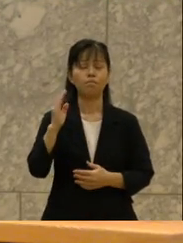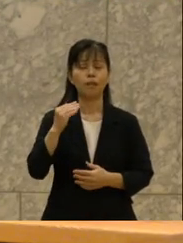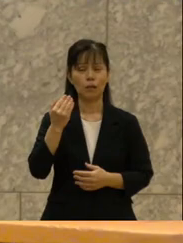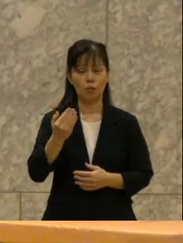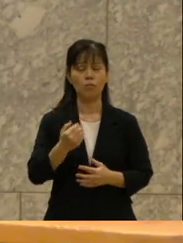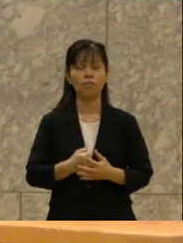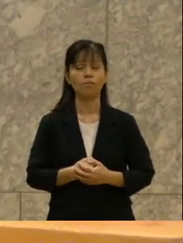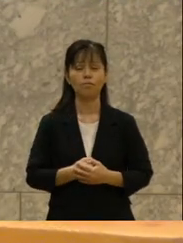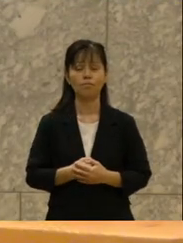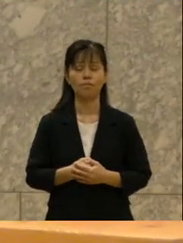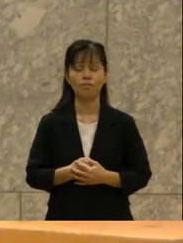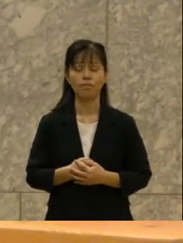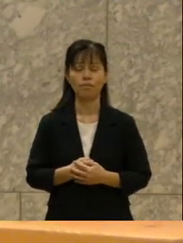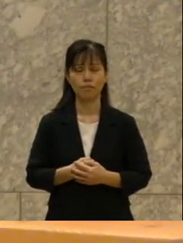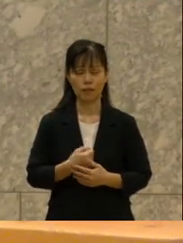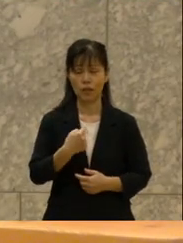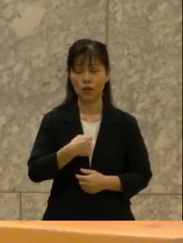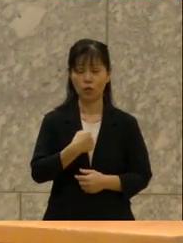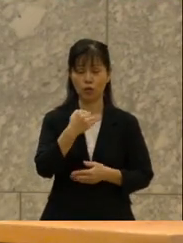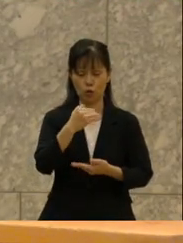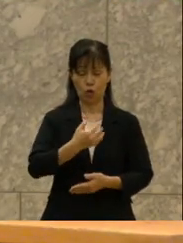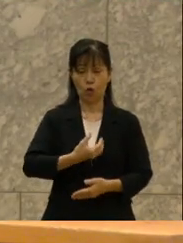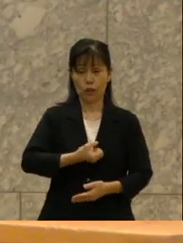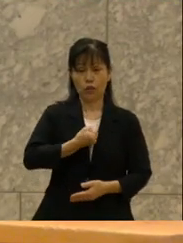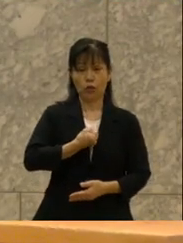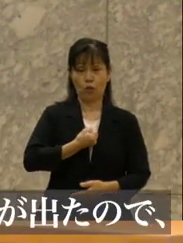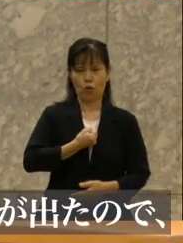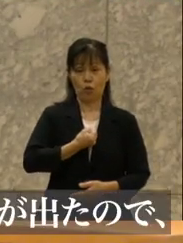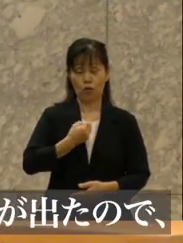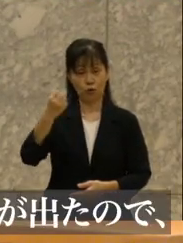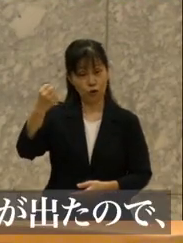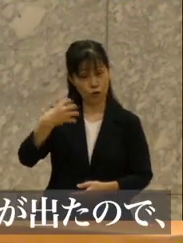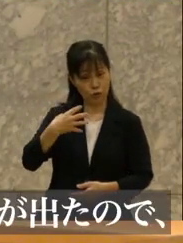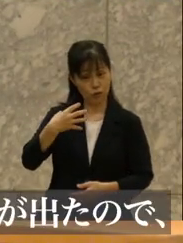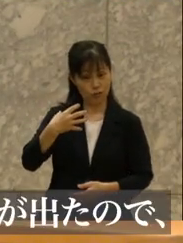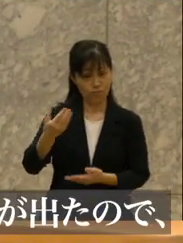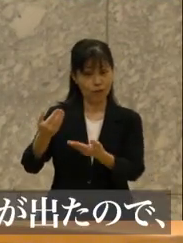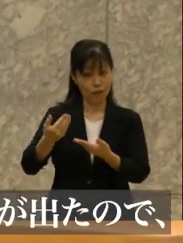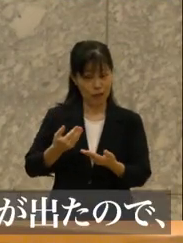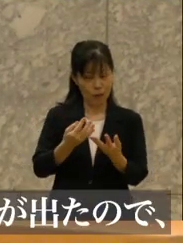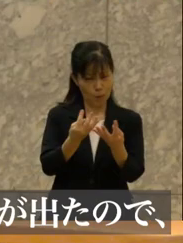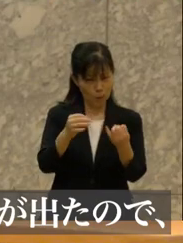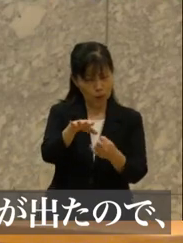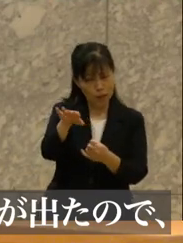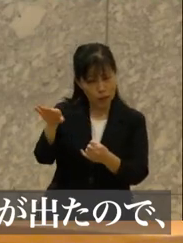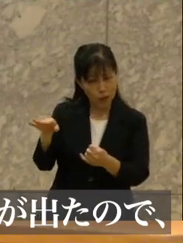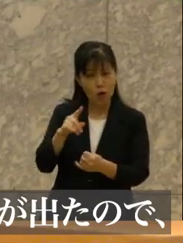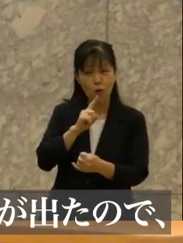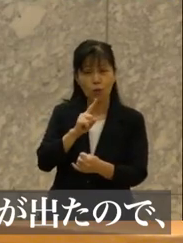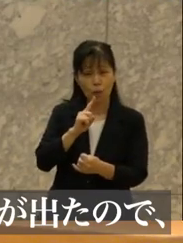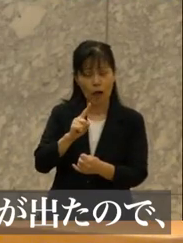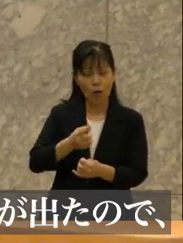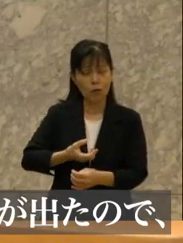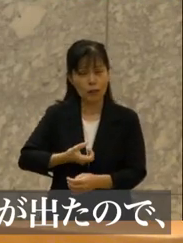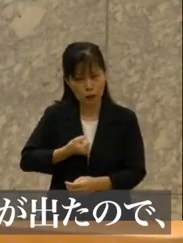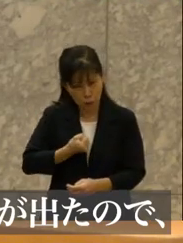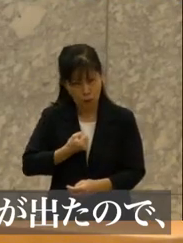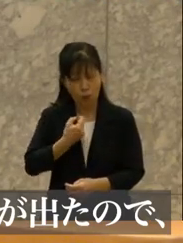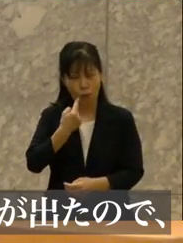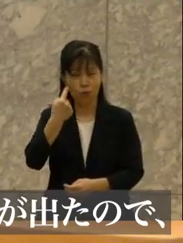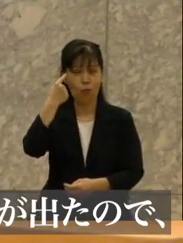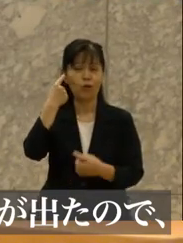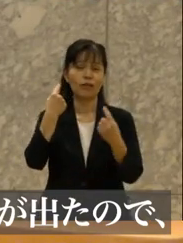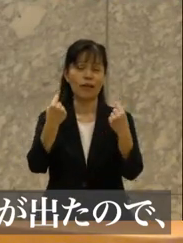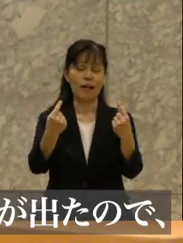度にその自分のことを信じろって言ってくださったりたくさんの方の言葉を信じようということを